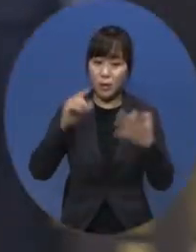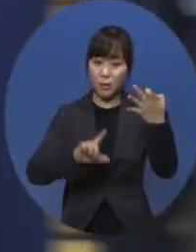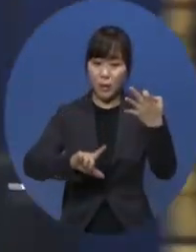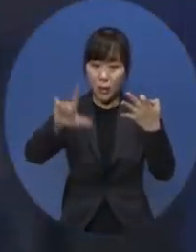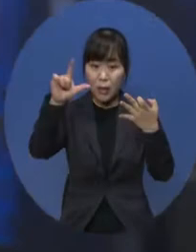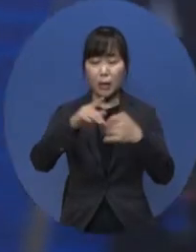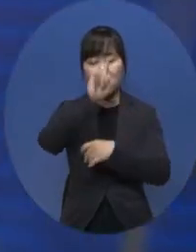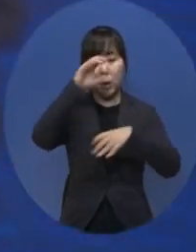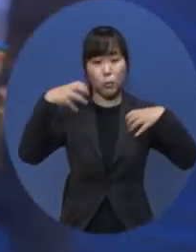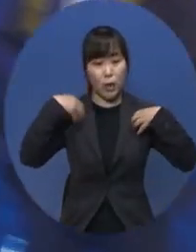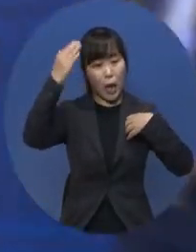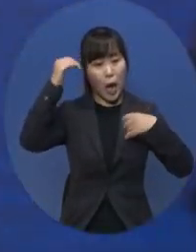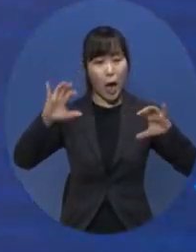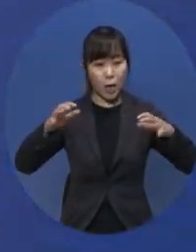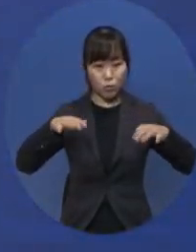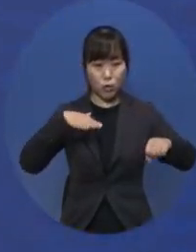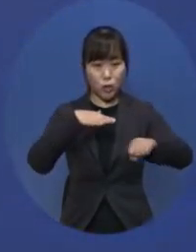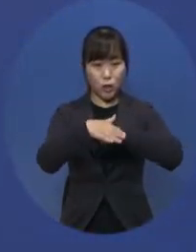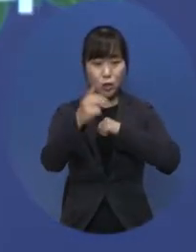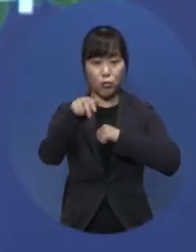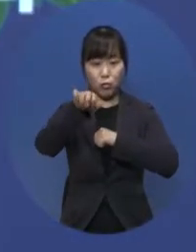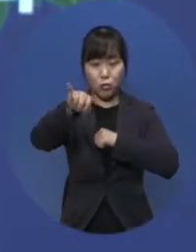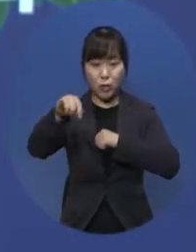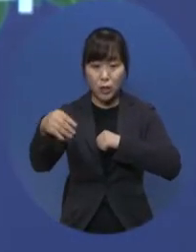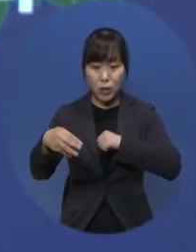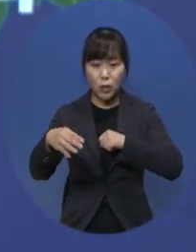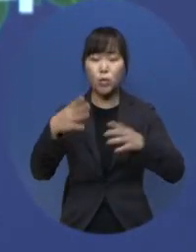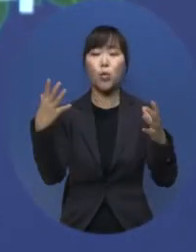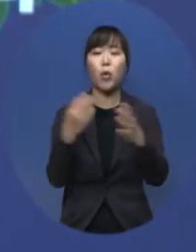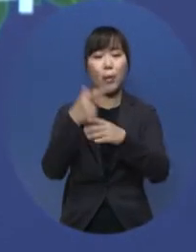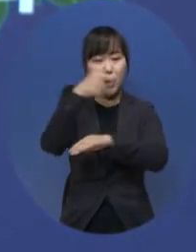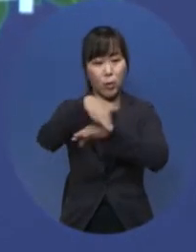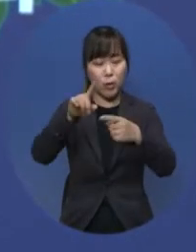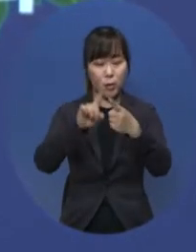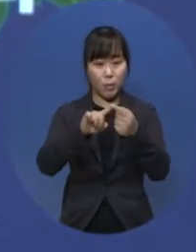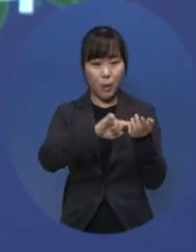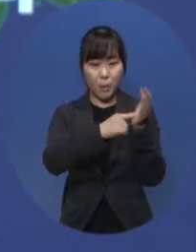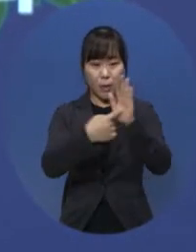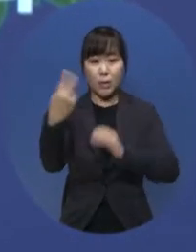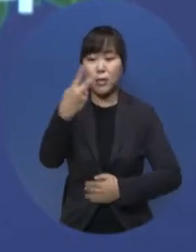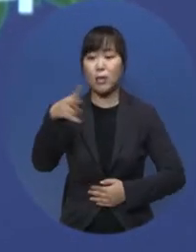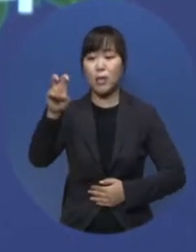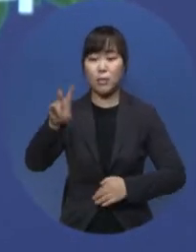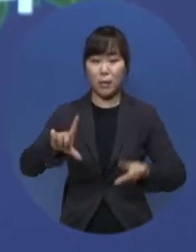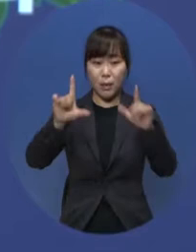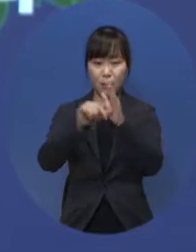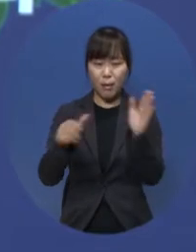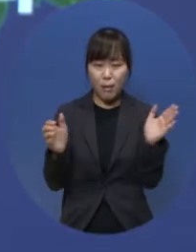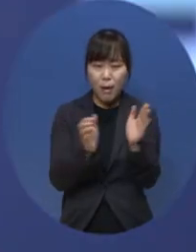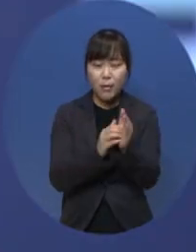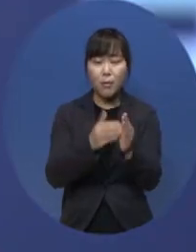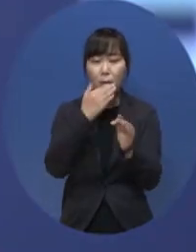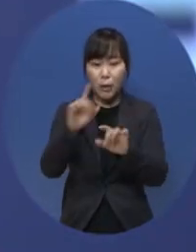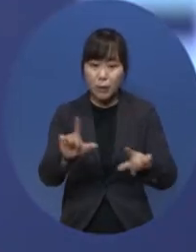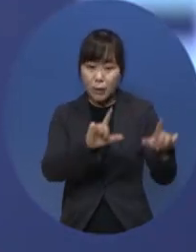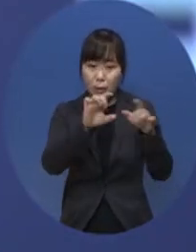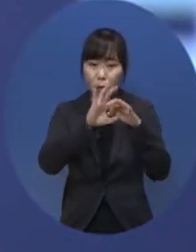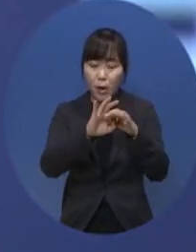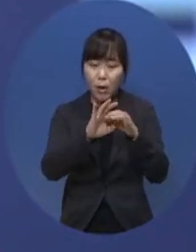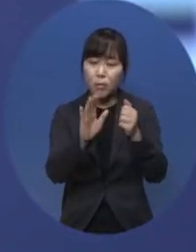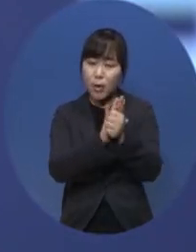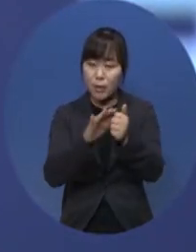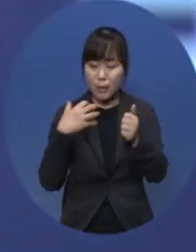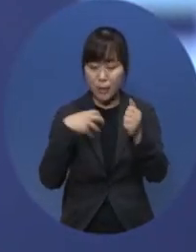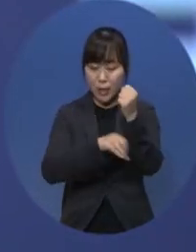14일 정부는 한국판 뉴딜 종합계획을 발표하며 2022년까지 생계급여 부양의무자